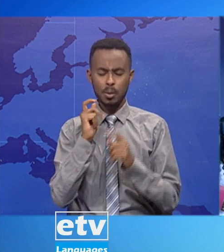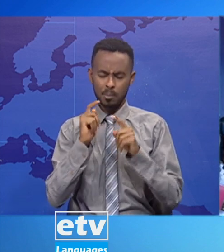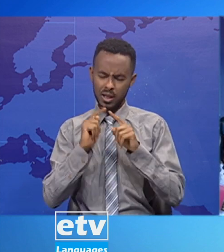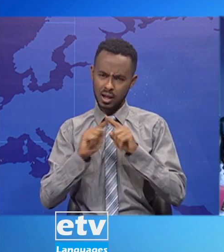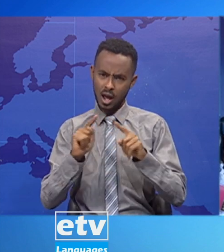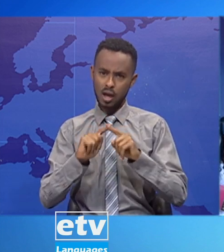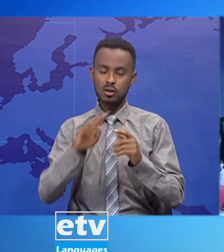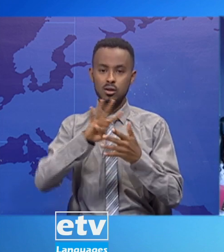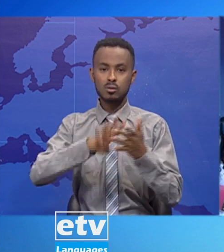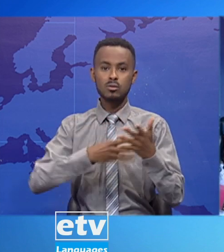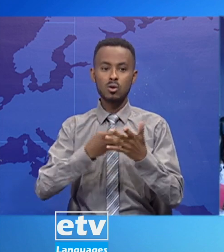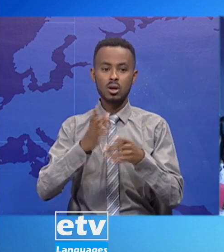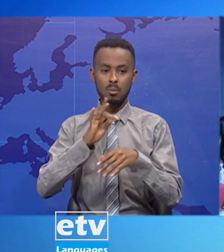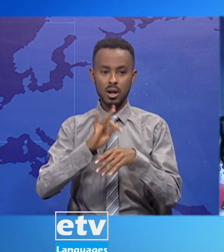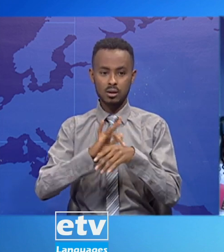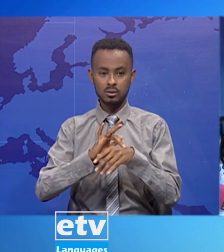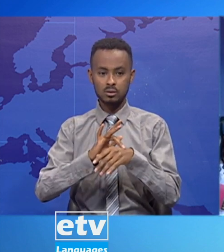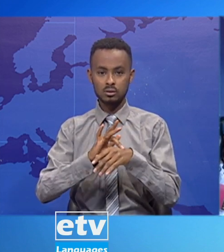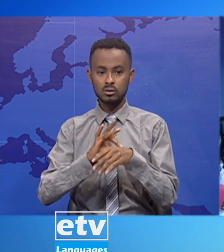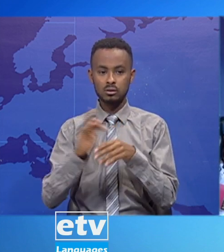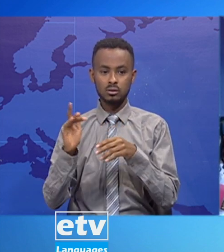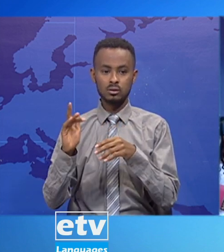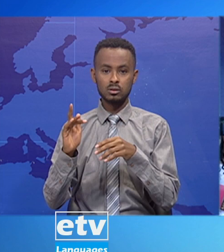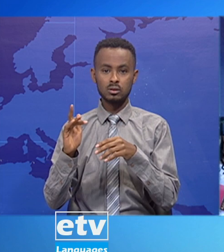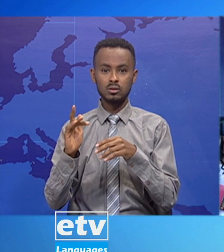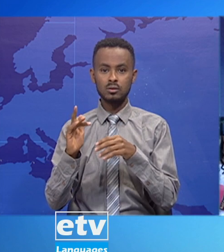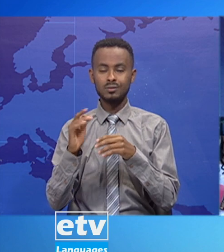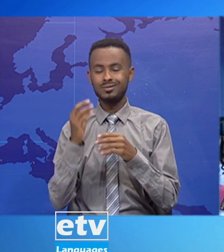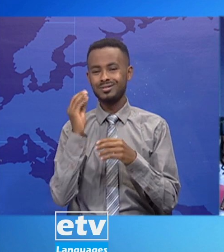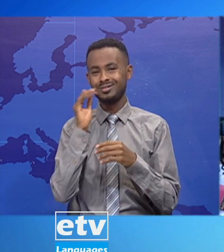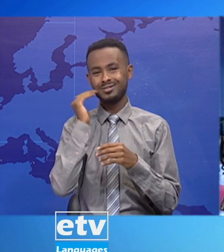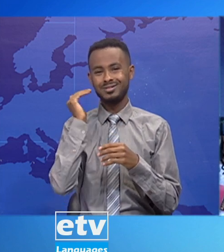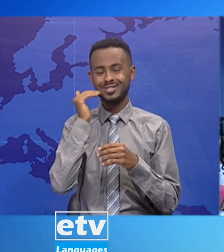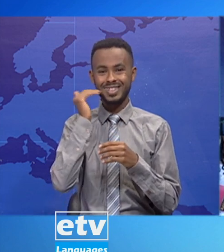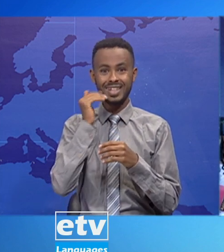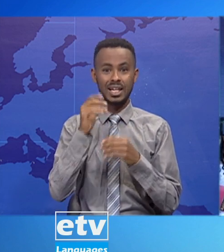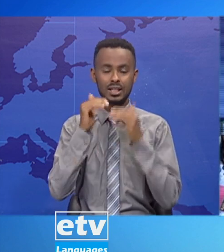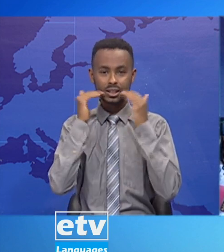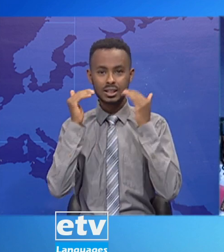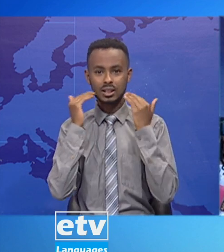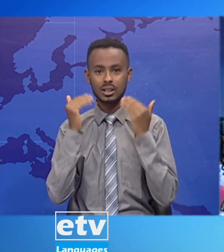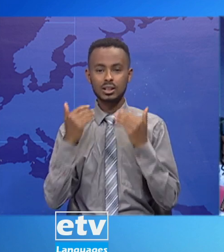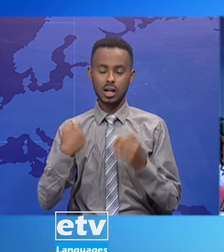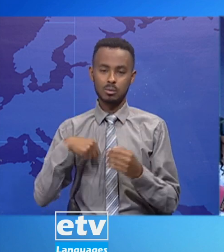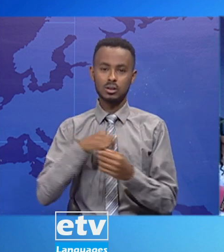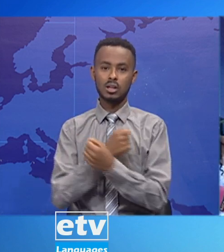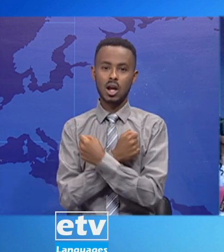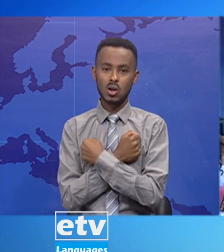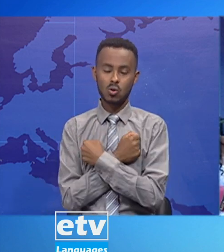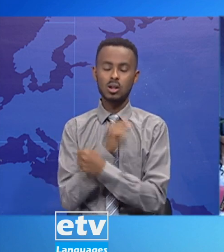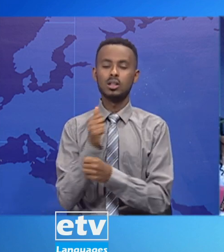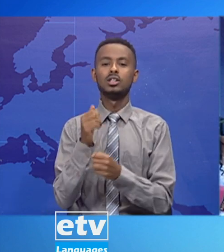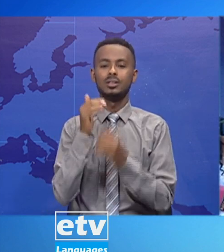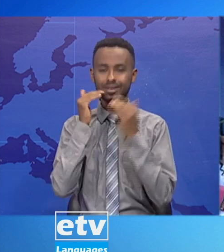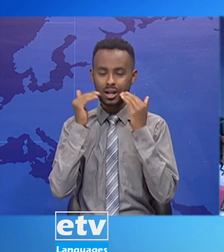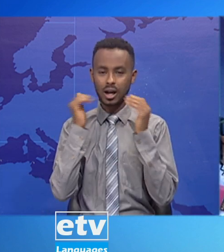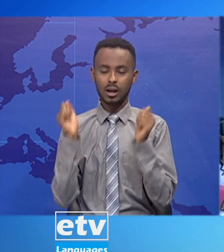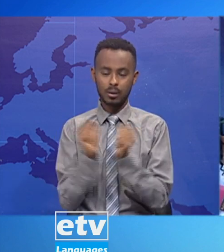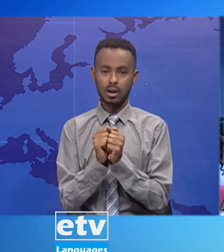በተለያየ ፕሮግራም ላይ ፍልቅልቅ እያለች ስትስቅ ሳንወድ ሳቋን